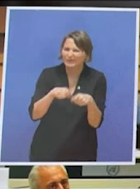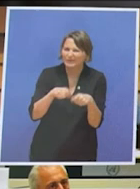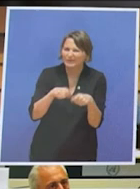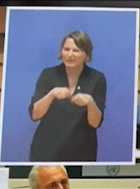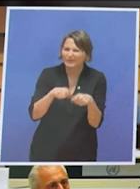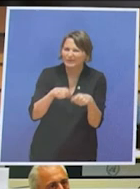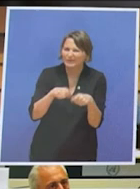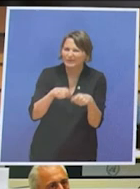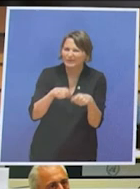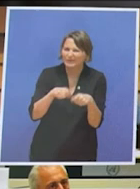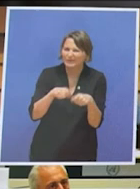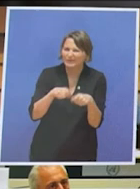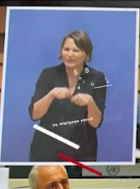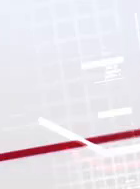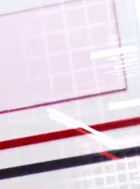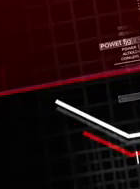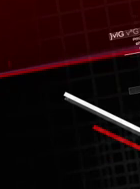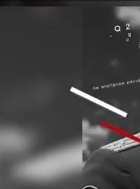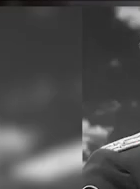Արևմտյան Հայաստանի արտաքին գործերու նախարար։